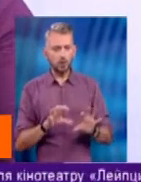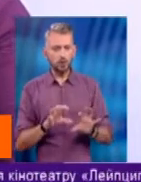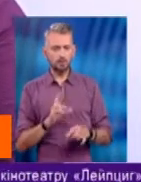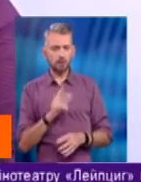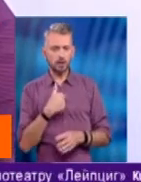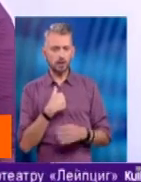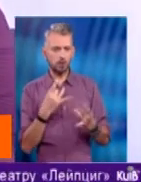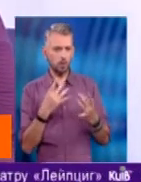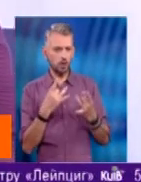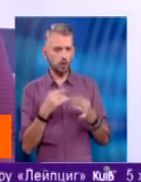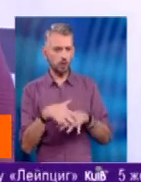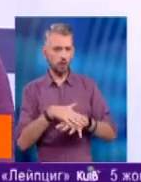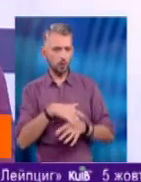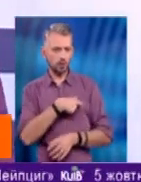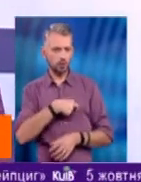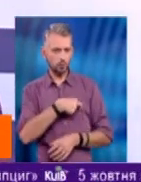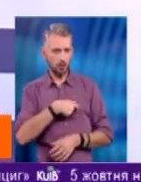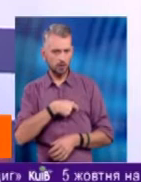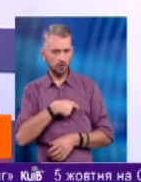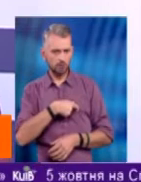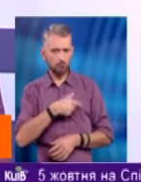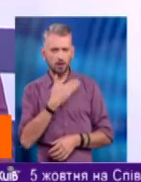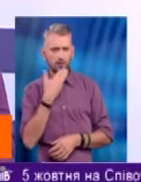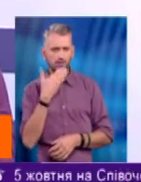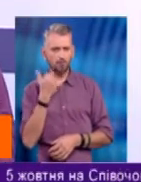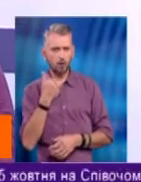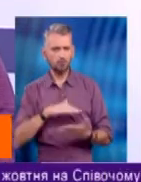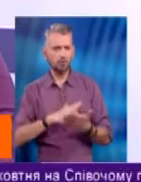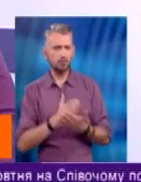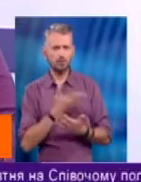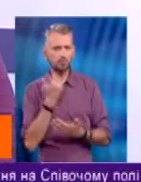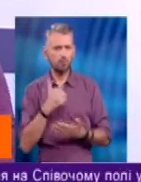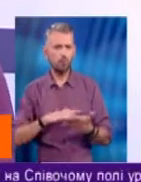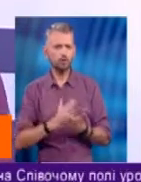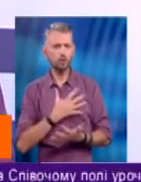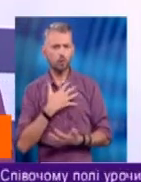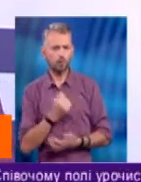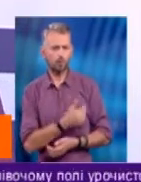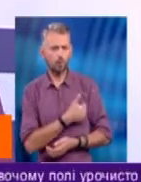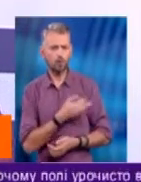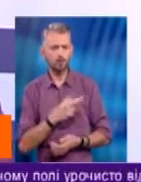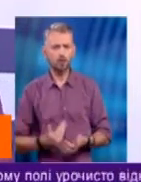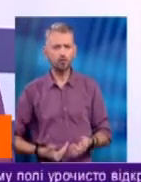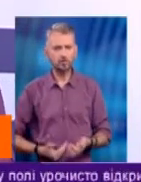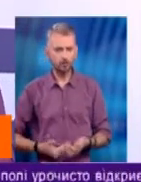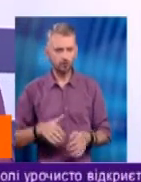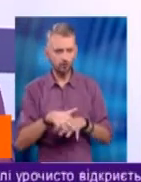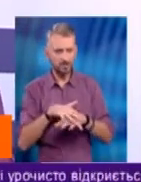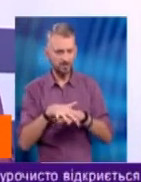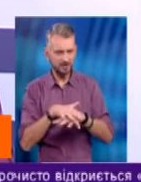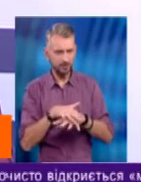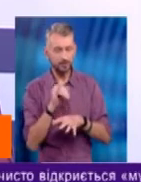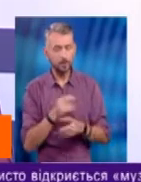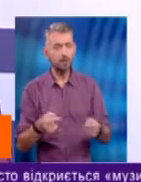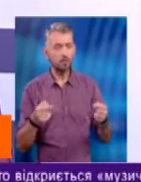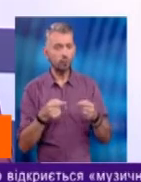нам пояснювали народні обранці, немає так називаємої політичної волі для життя в самій, ну, скажімо так, суспільстві. І,